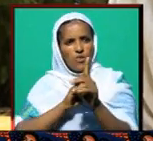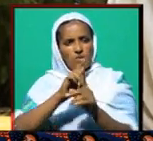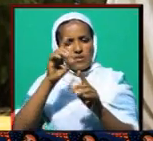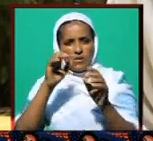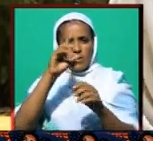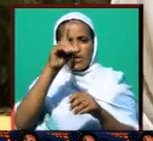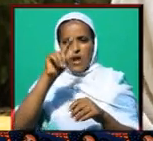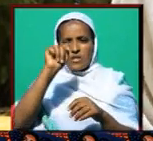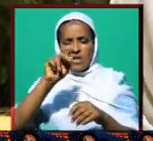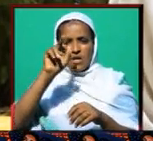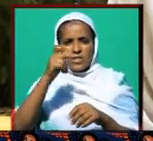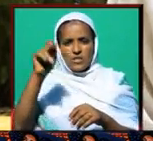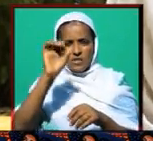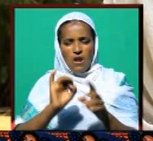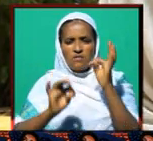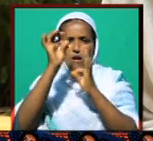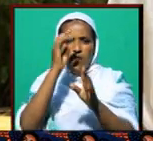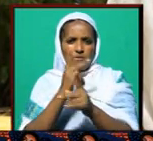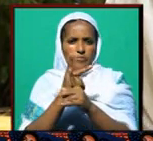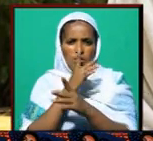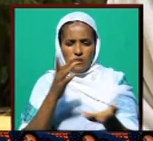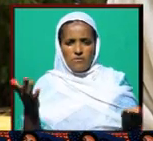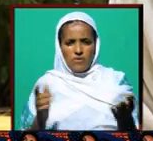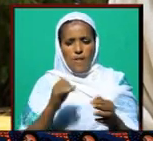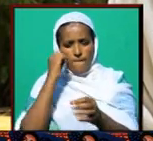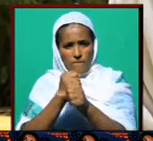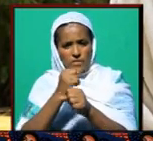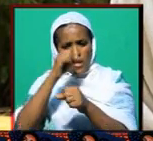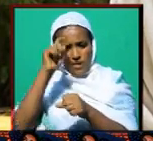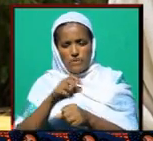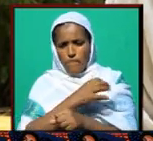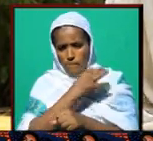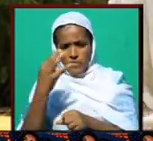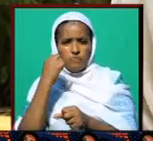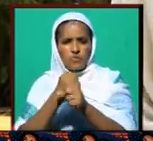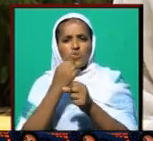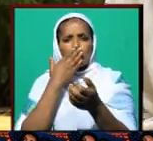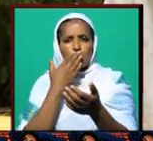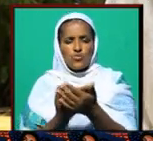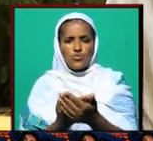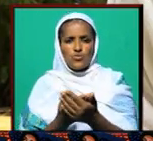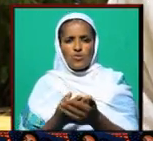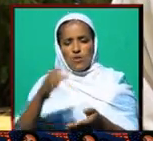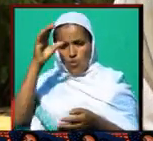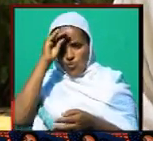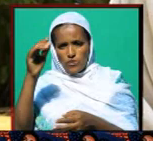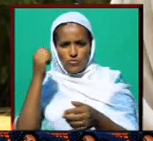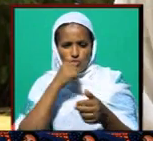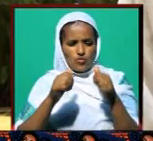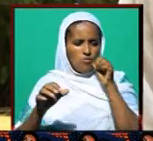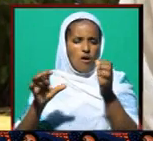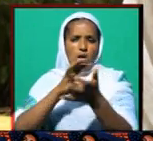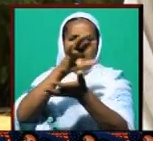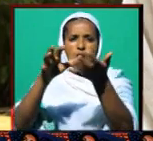እዚህ ካቴድራሎች የሚባሉት እንዲሁ በጣም ትውፊታቸውን የጠበቁ አይደሉም፣ እውነት ለመናገር ማለት ነው። መሰራት ካለባቸው ጥሩ በደንብ ይሰሩ። ግን